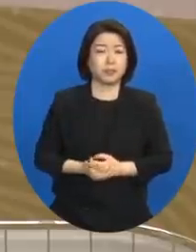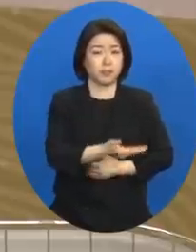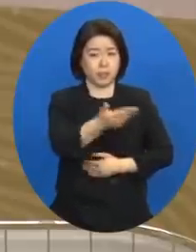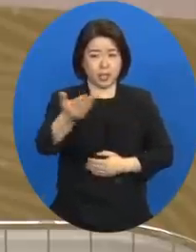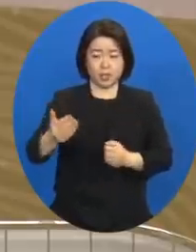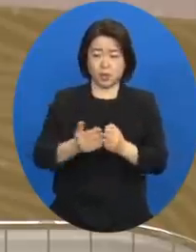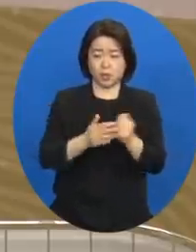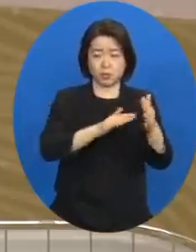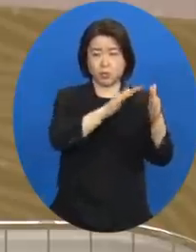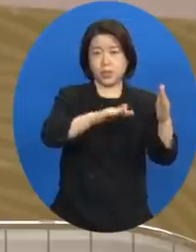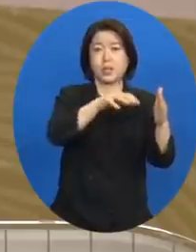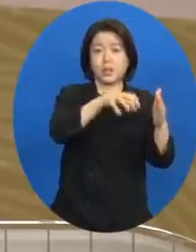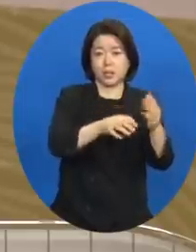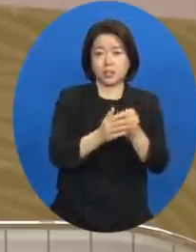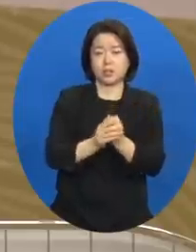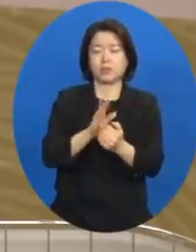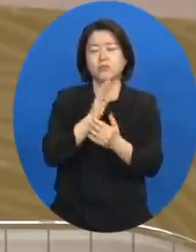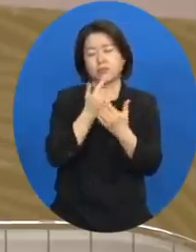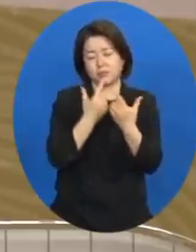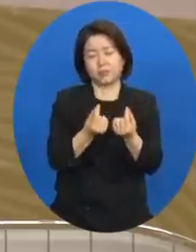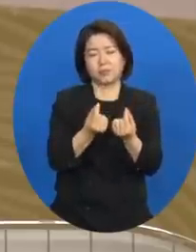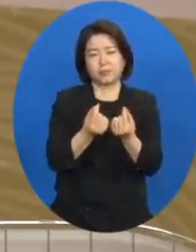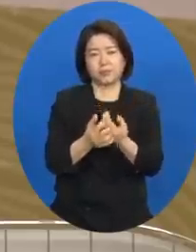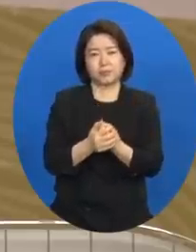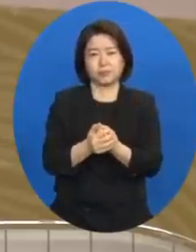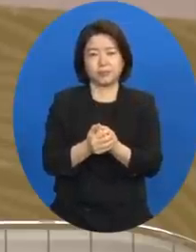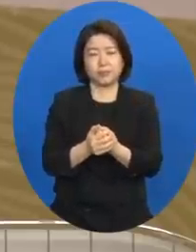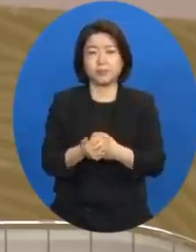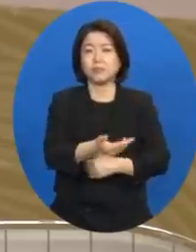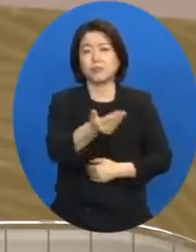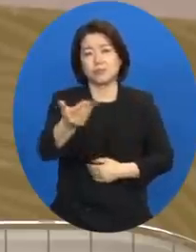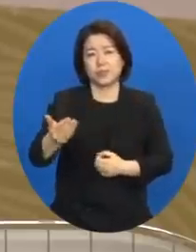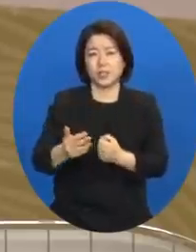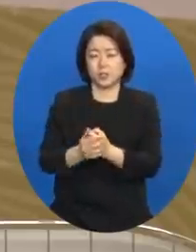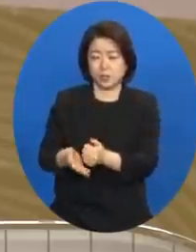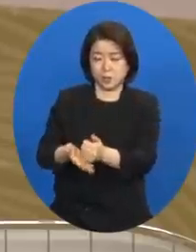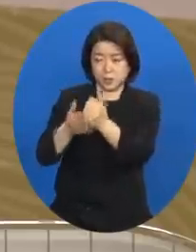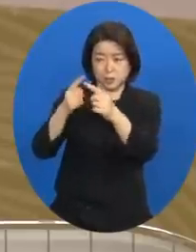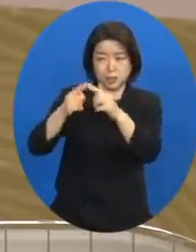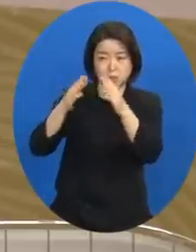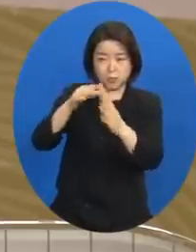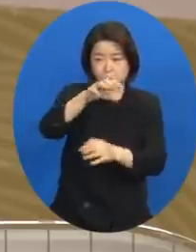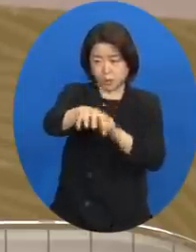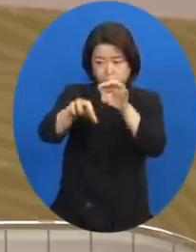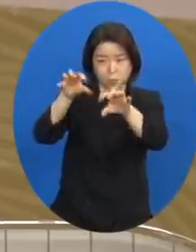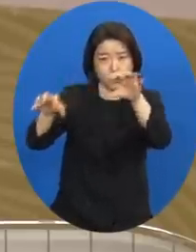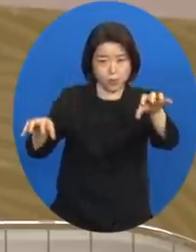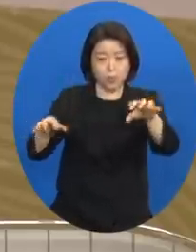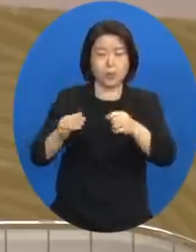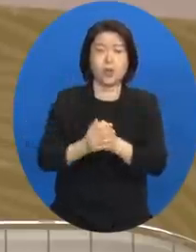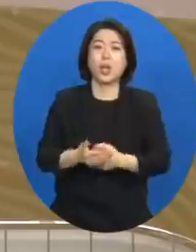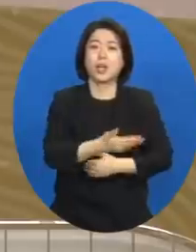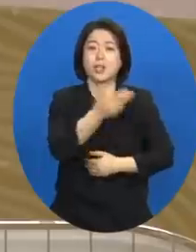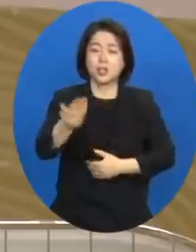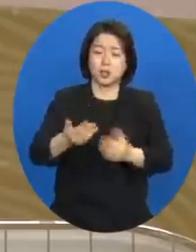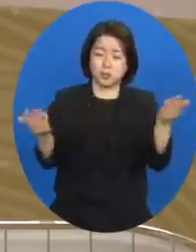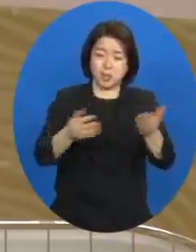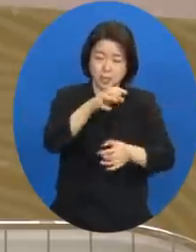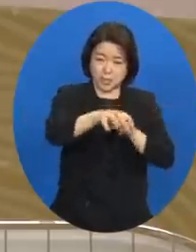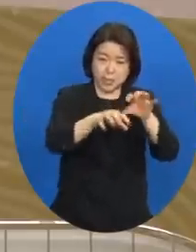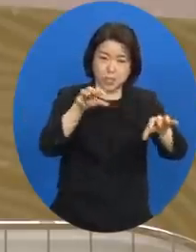여러분의 가정도 마찬가지입니다. 여러분 섬기는 교회 현장도, 여러분의